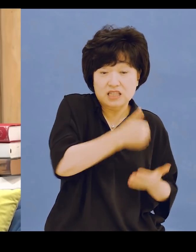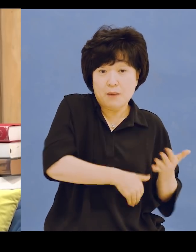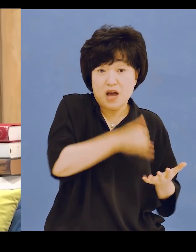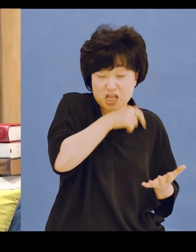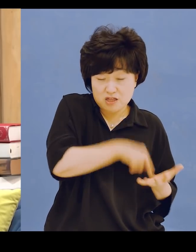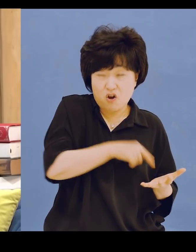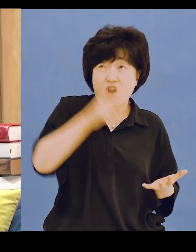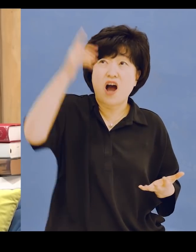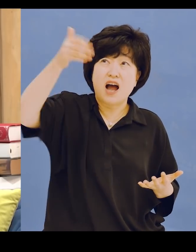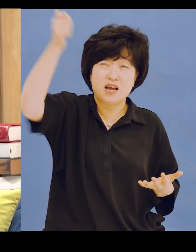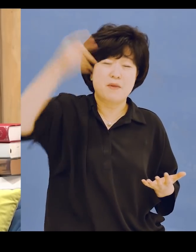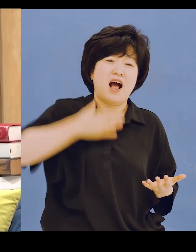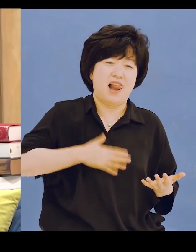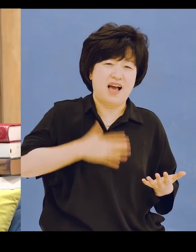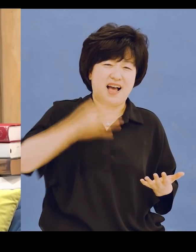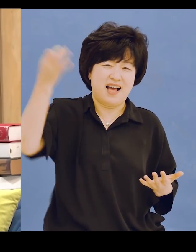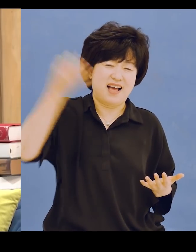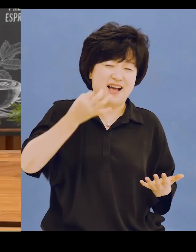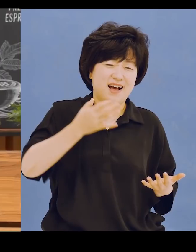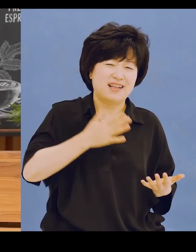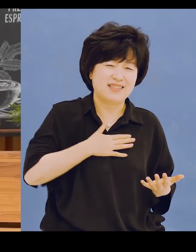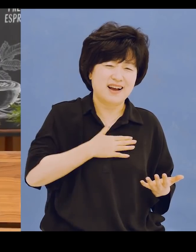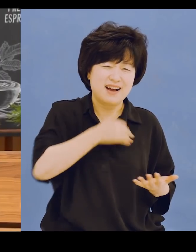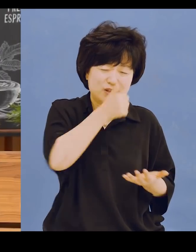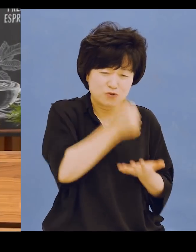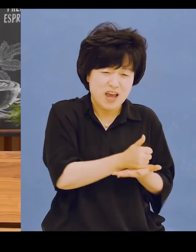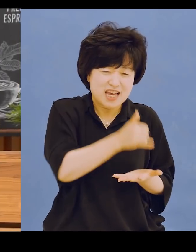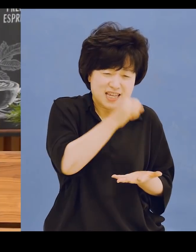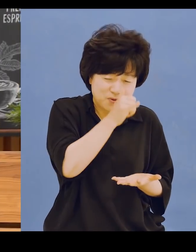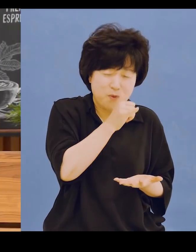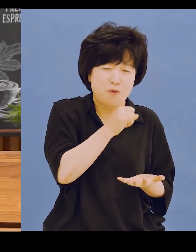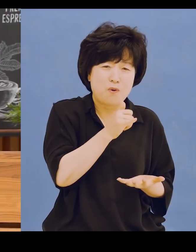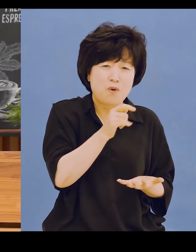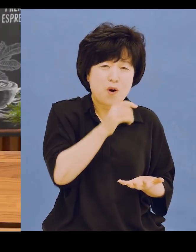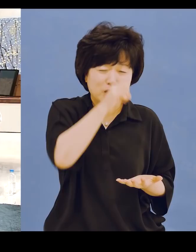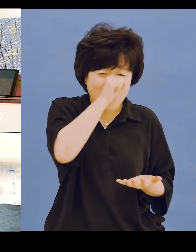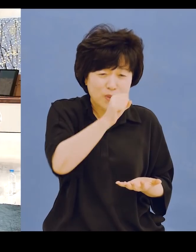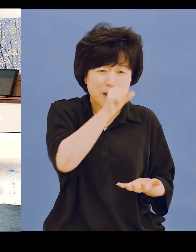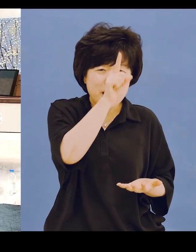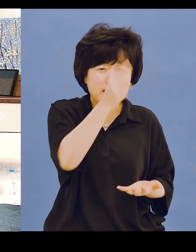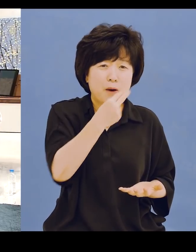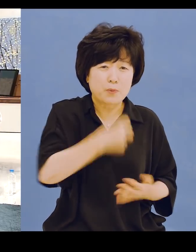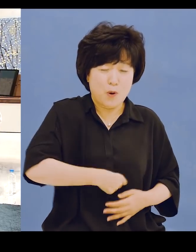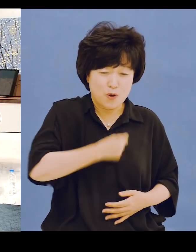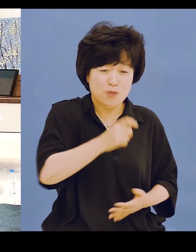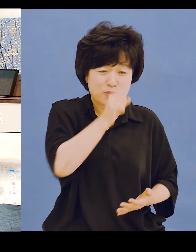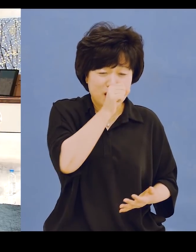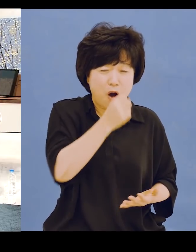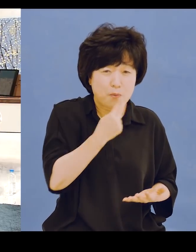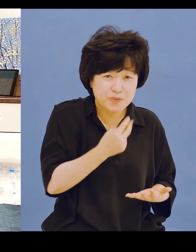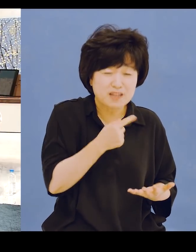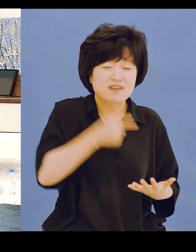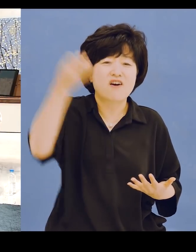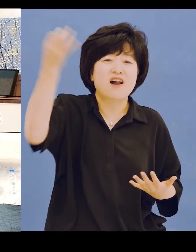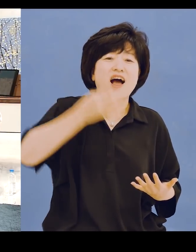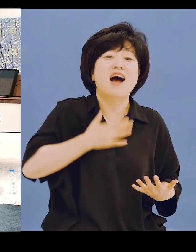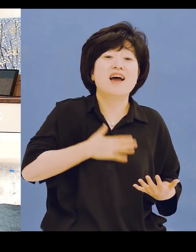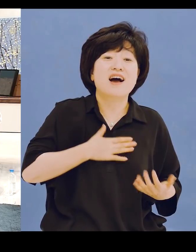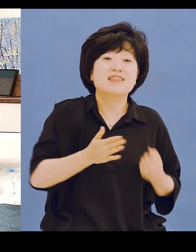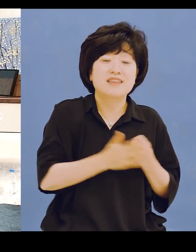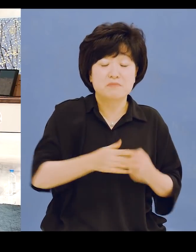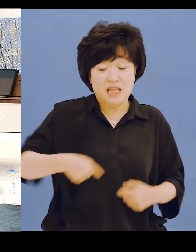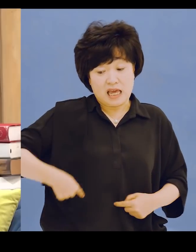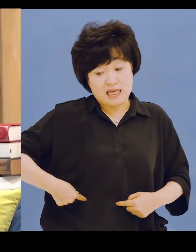우리의 선택은요 결코 바르게 할 능력이 없다는 걸 아십니다. 그래서 우리 양심을 살리셔가지고 양심을 통해서 우리를 이끌고 계신